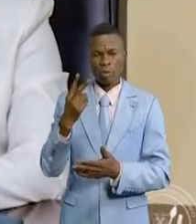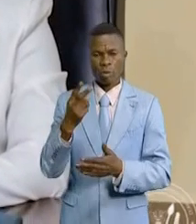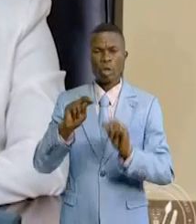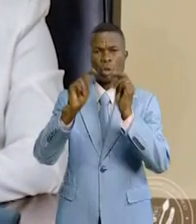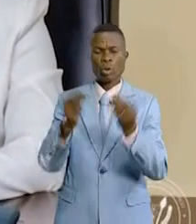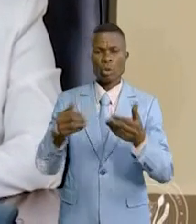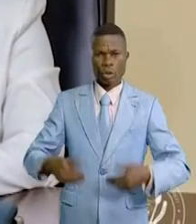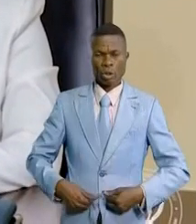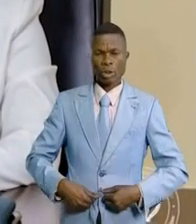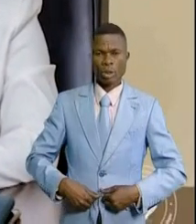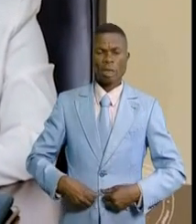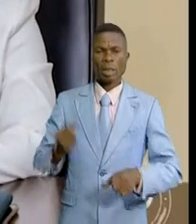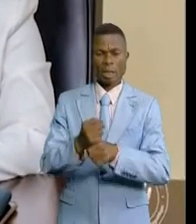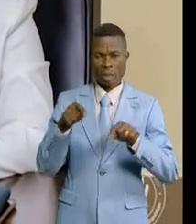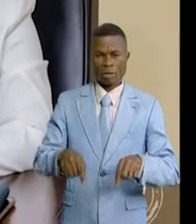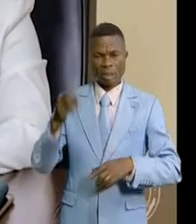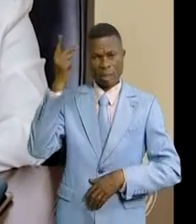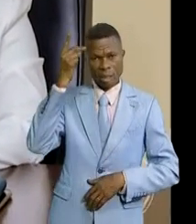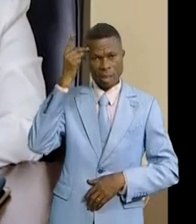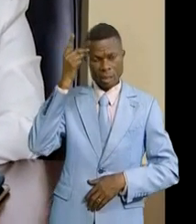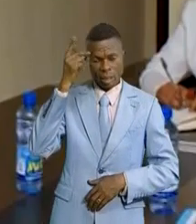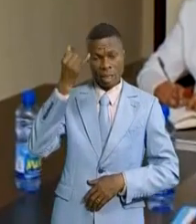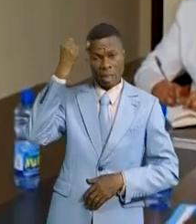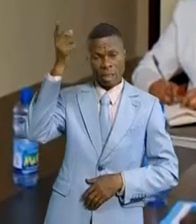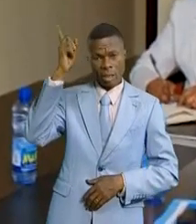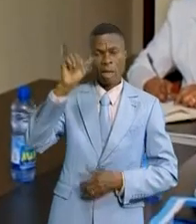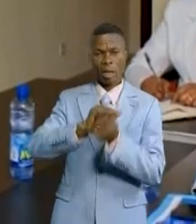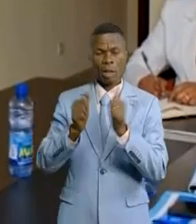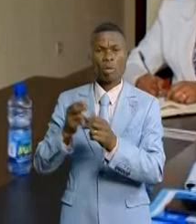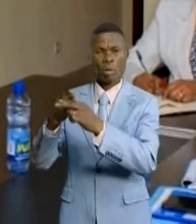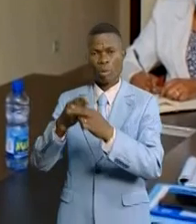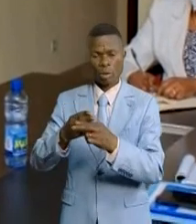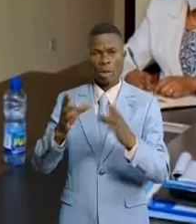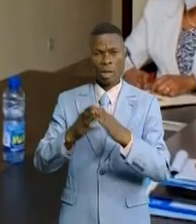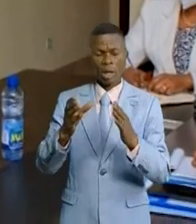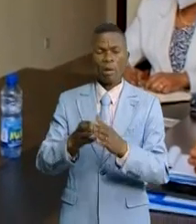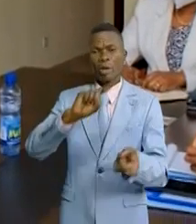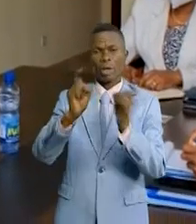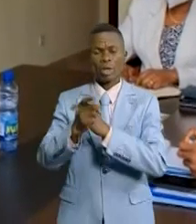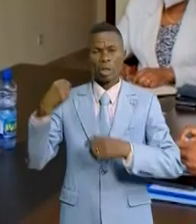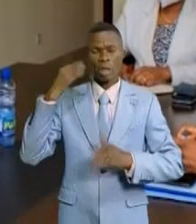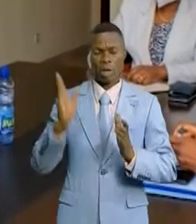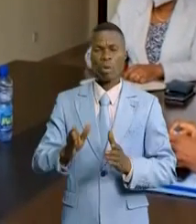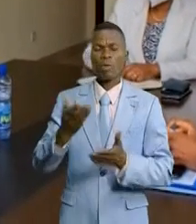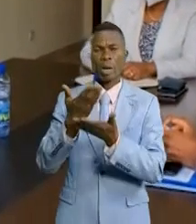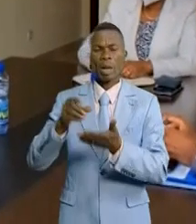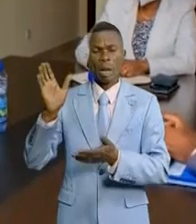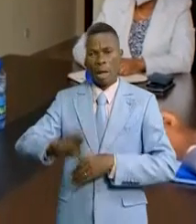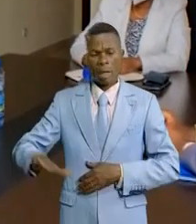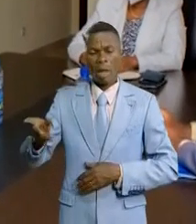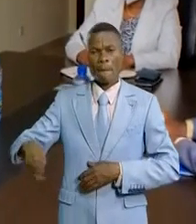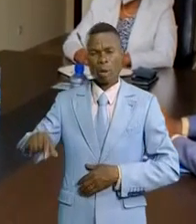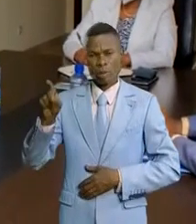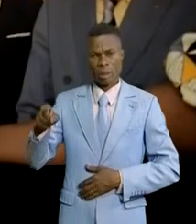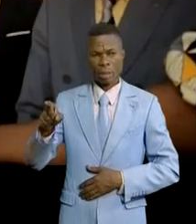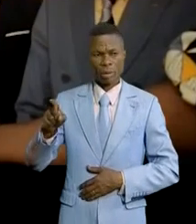hiturienne en séjour de travail à Kinshasa, en toile de fond, la situation sécuritaire avec l'État de siège dans cette partie de la République démocratique du